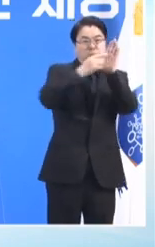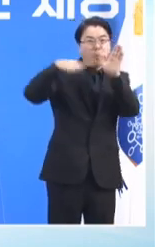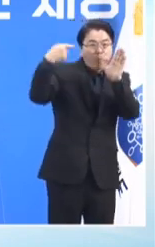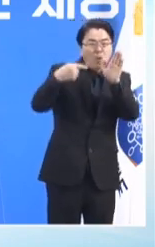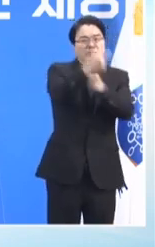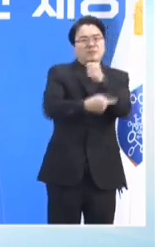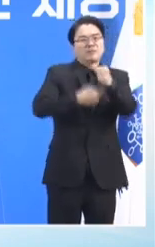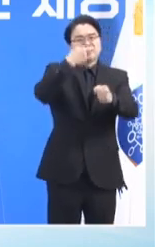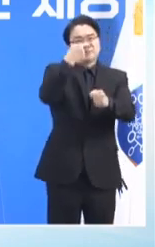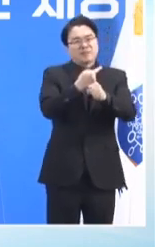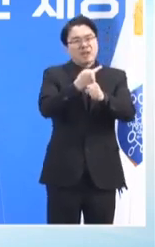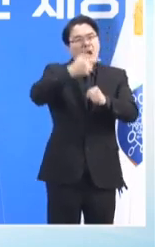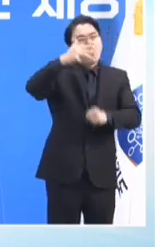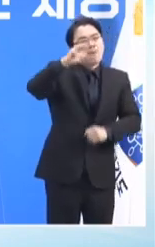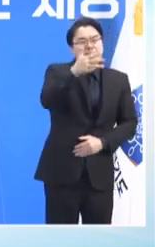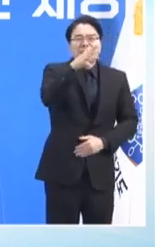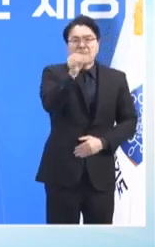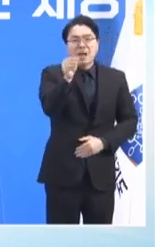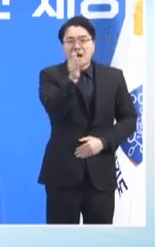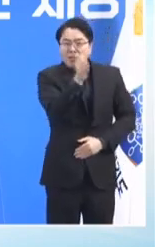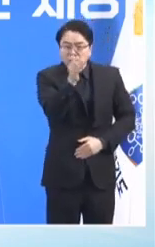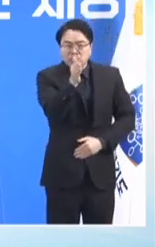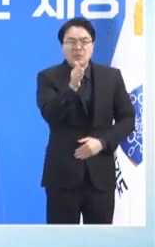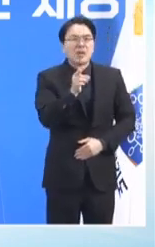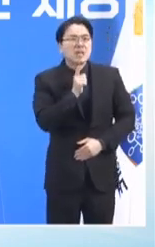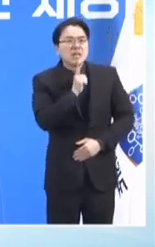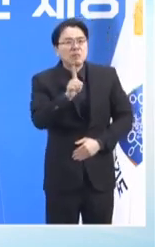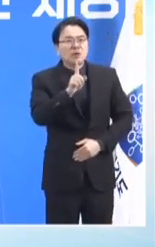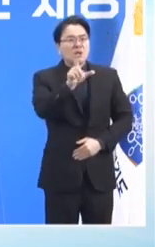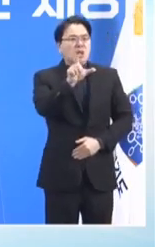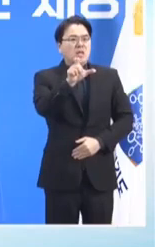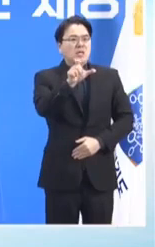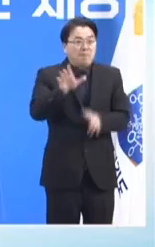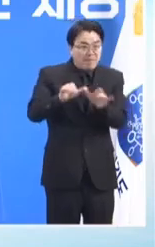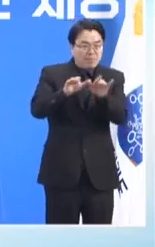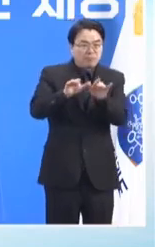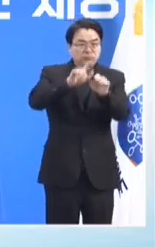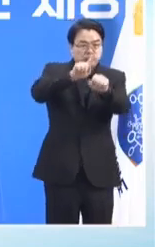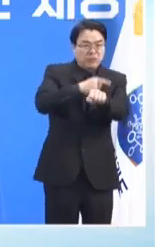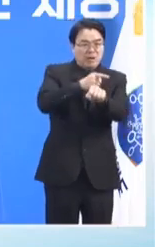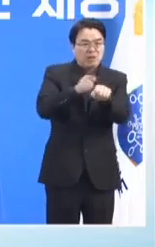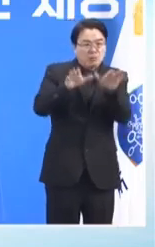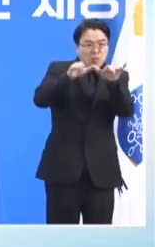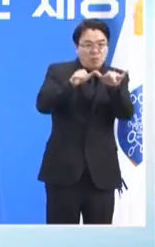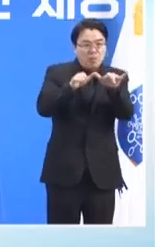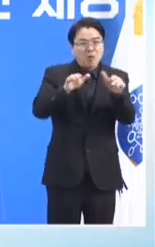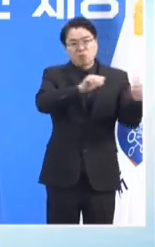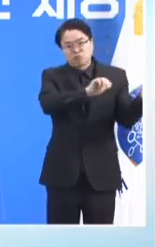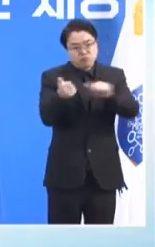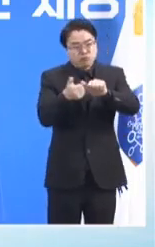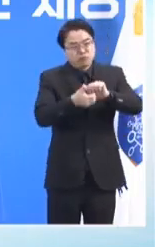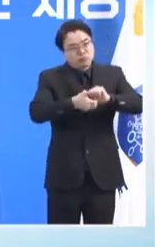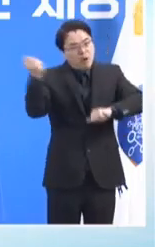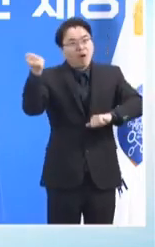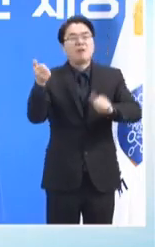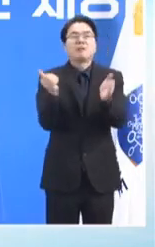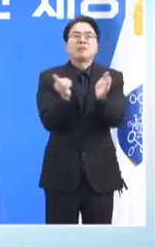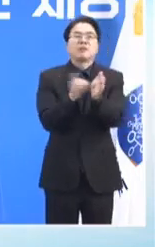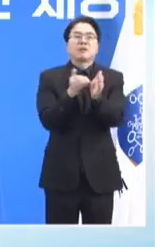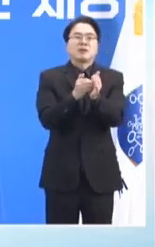연간 800만 마리, 1분마다 약 15마리의 야생조류가 폐사된다는 연구 추정